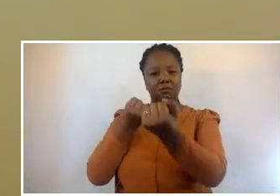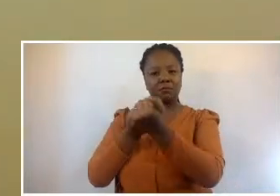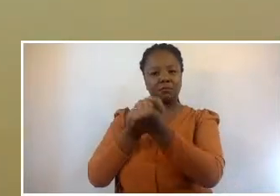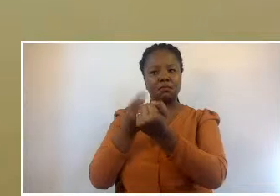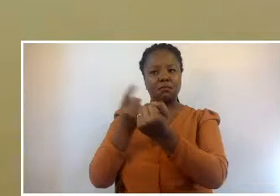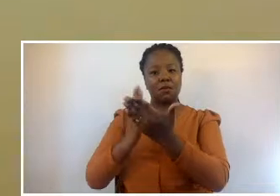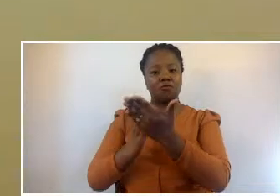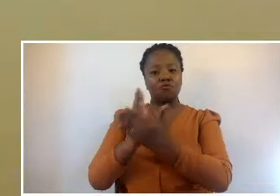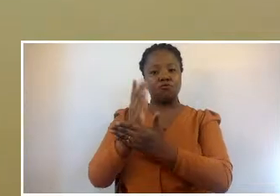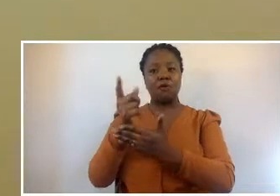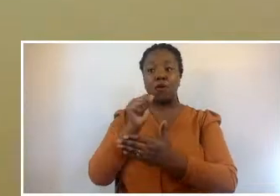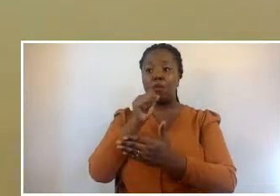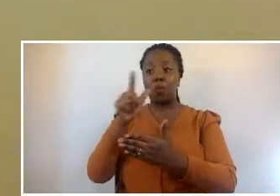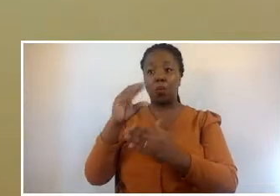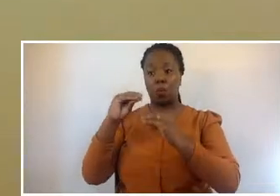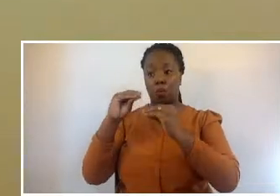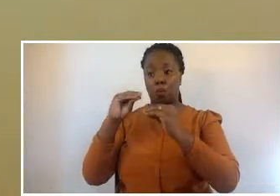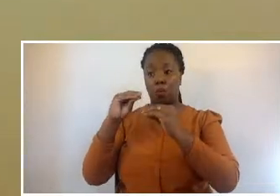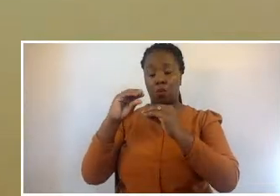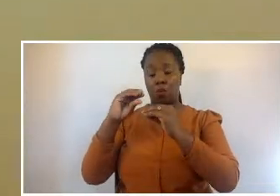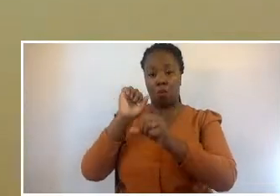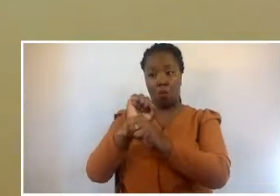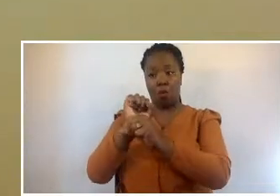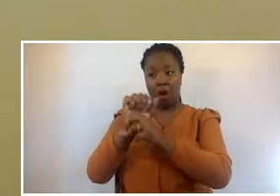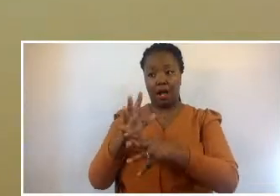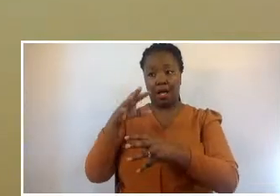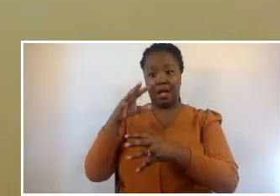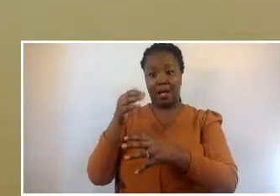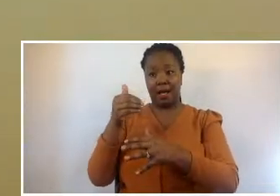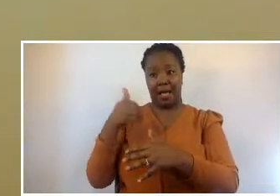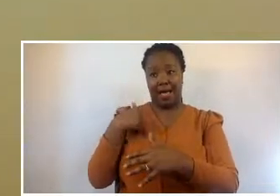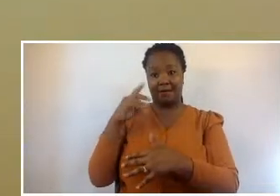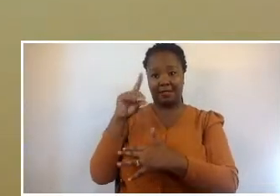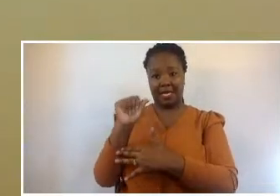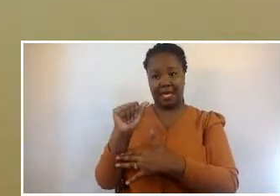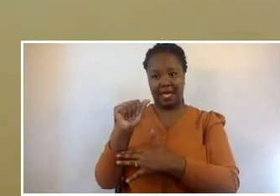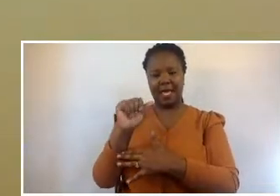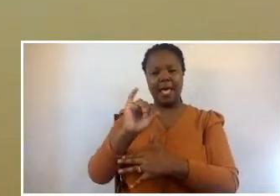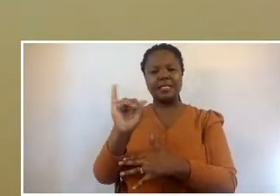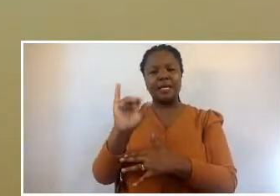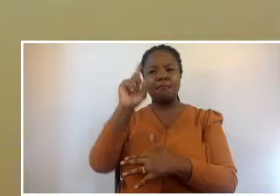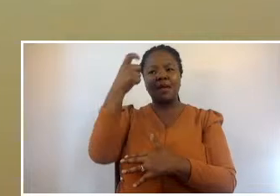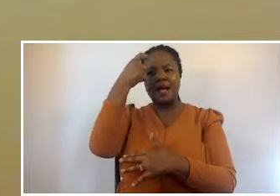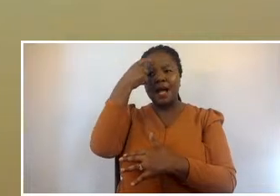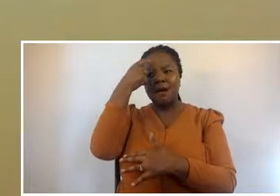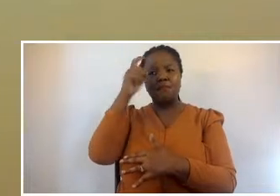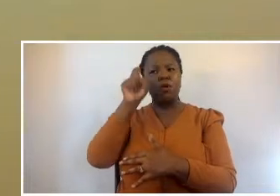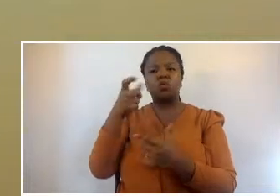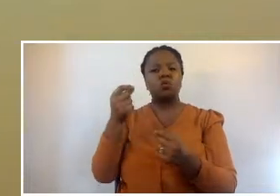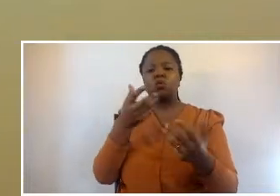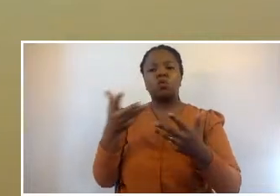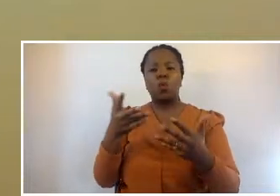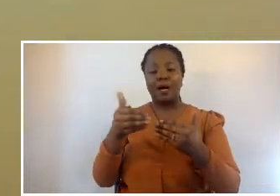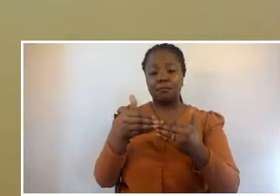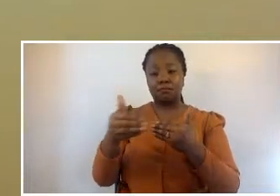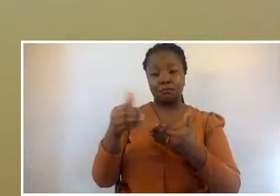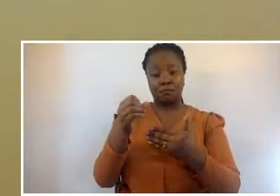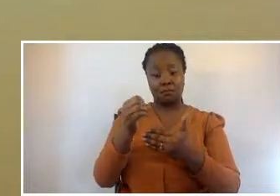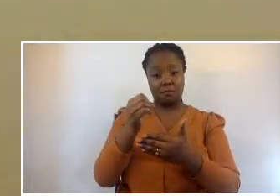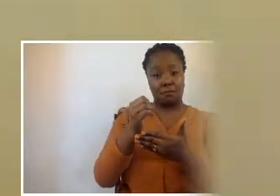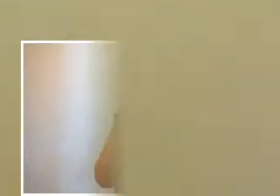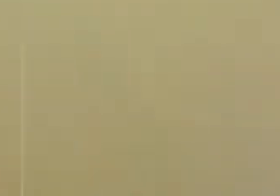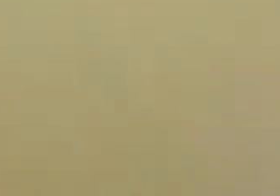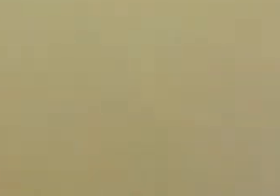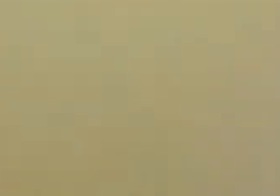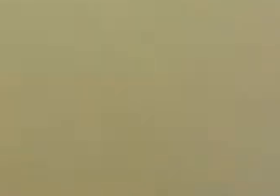de l'éducation joue pour préconiser le droit à un travail décent pour les travailleurs handicapés et qu'est-ce que les gouvernements doivent faire pour veiller à ce que le personnel